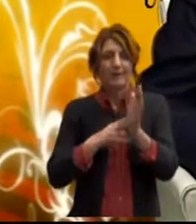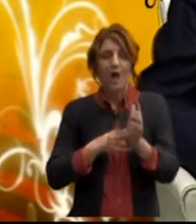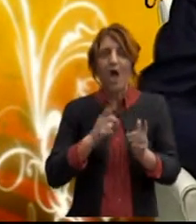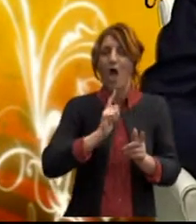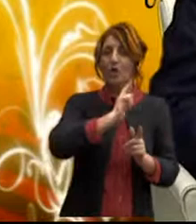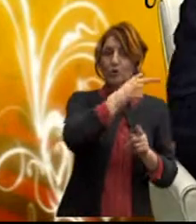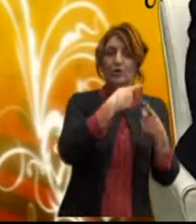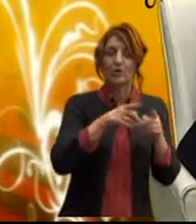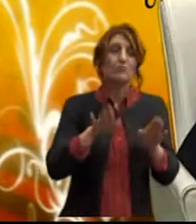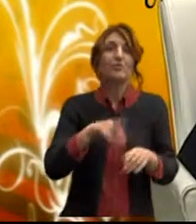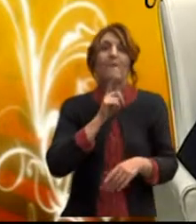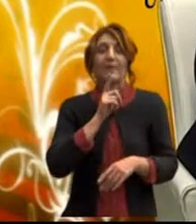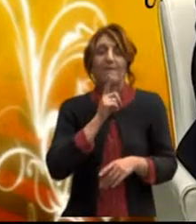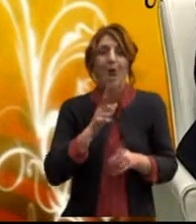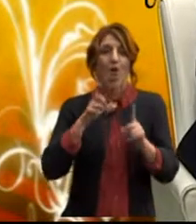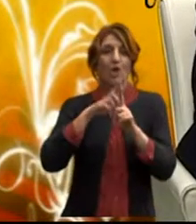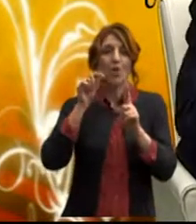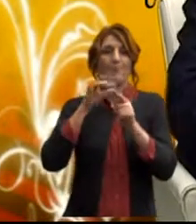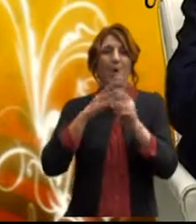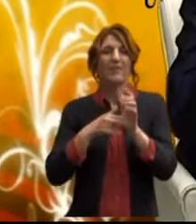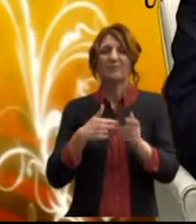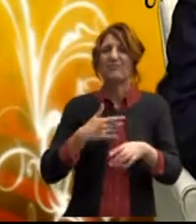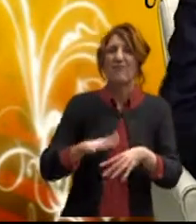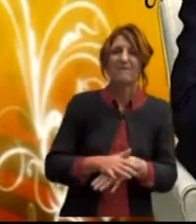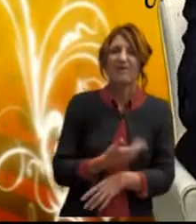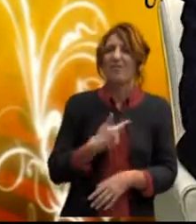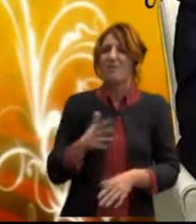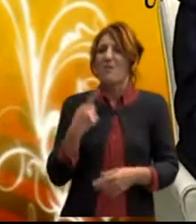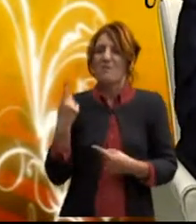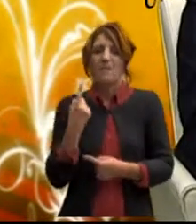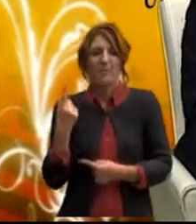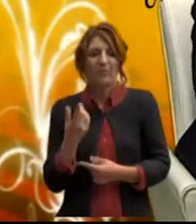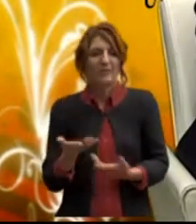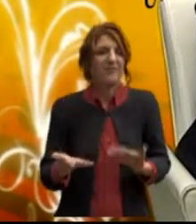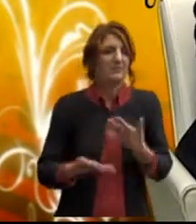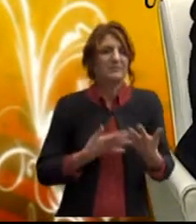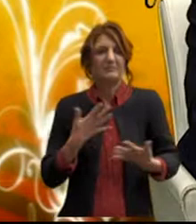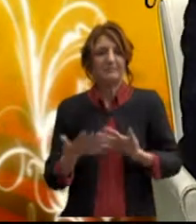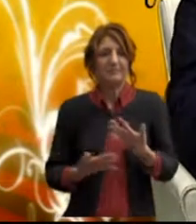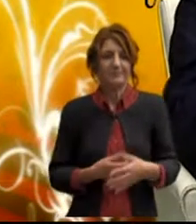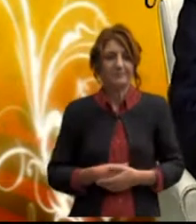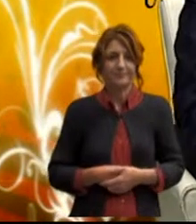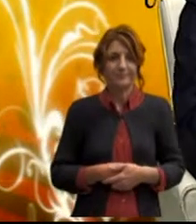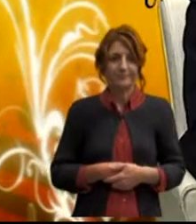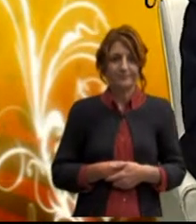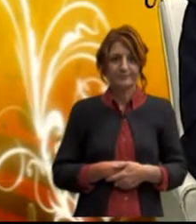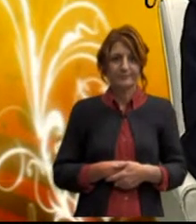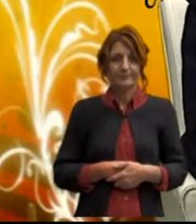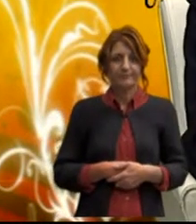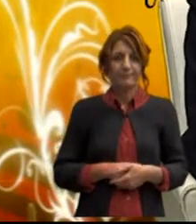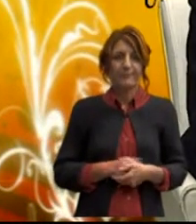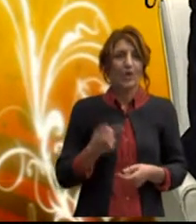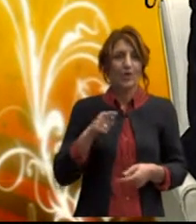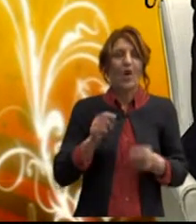dijelovima premalo dopamina, pa im se ništa ne da, nemaju motivaciju. Prema tome mi znamo, dakle, da